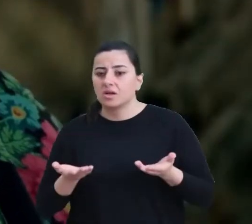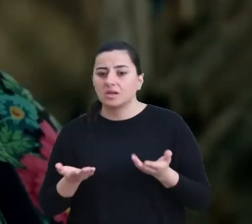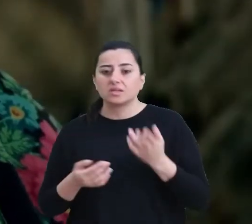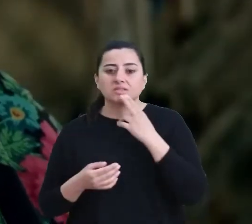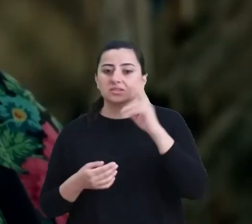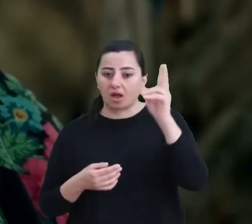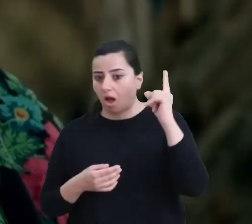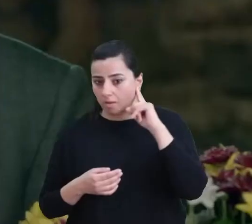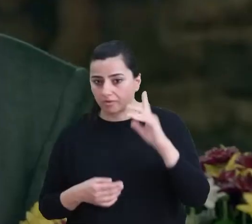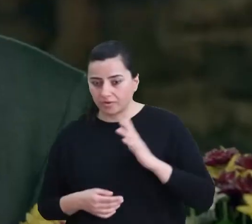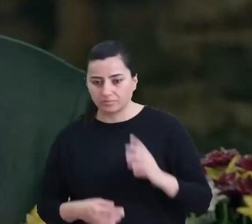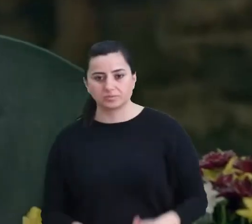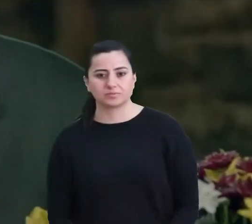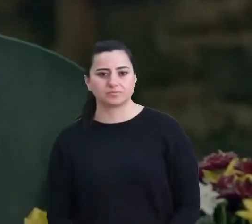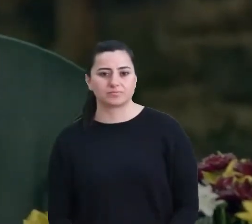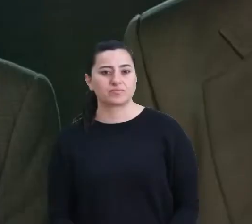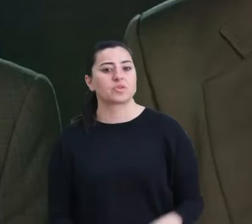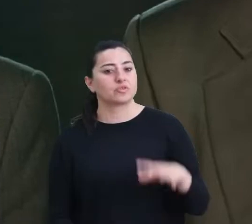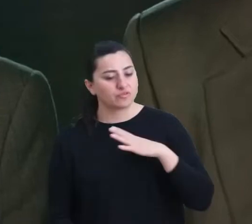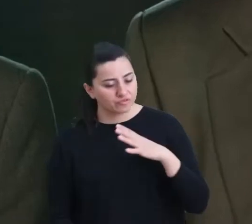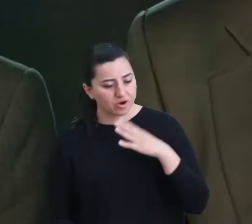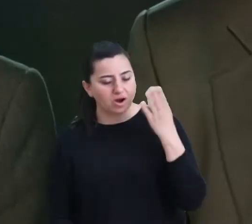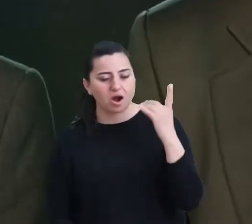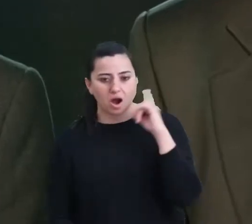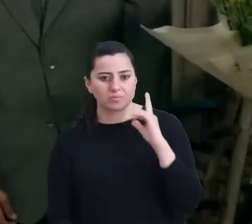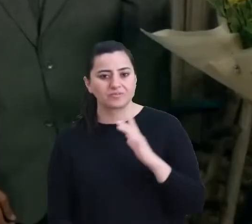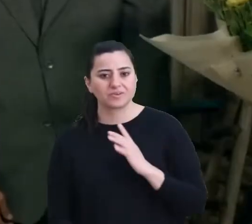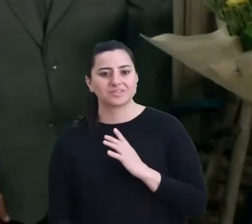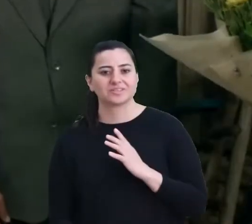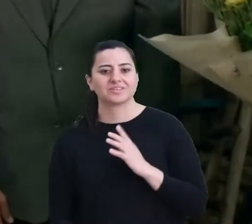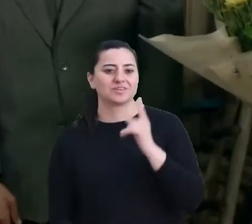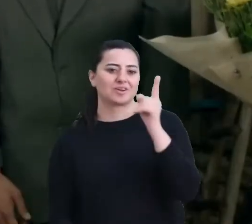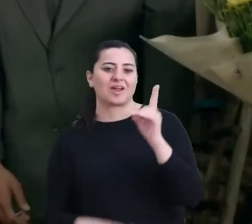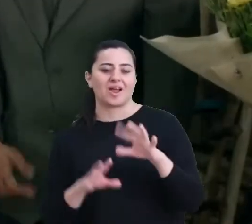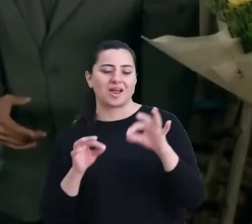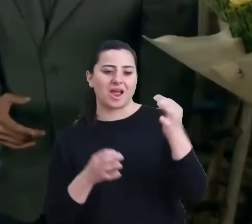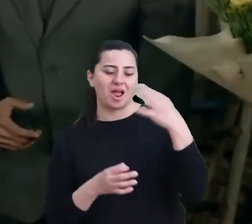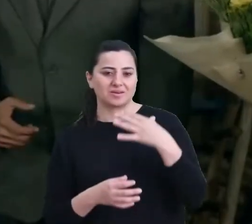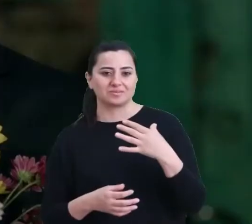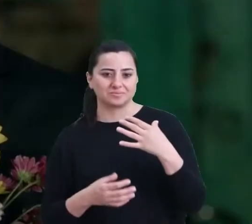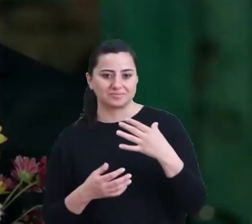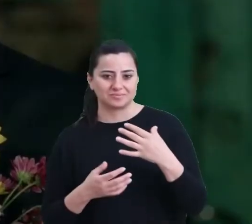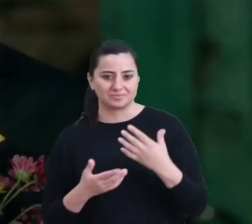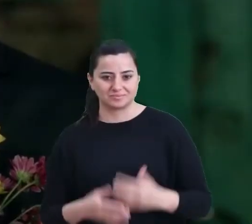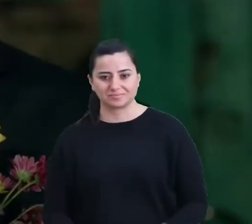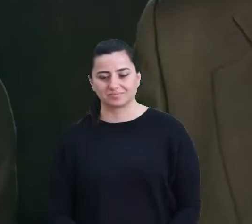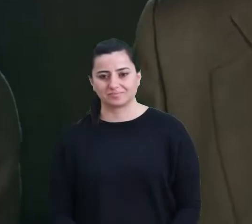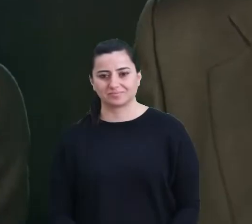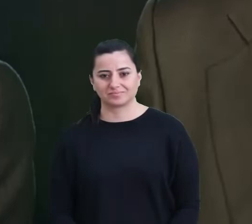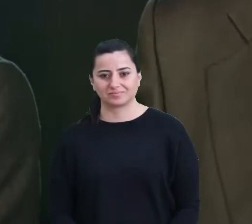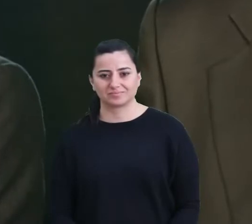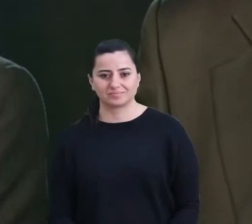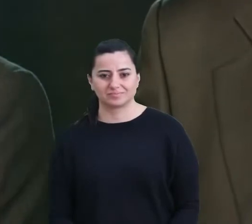Kız tarafın haberi var mı? Var. Olmaz olur mu Hafize Ana hiç? Onlar kendiler dedi bizi zaten. Cemil kolunu